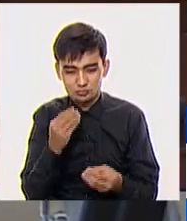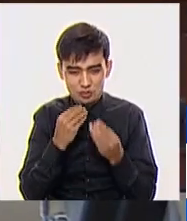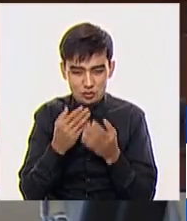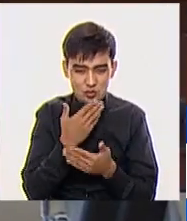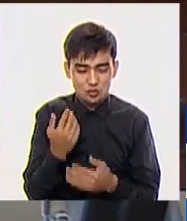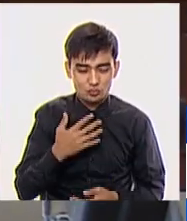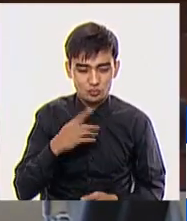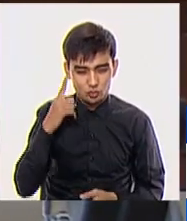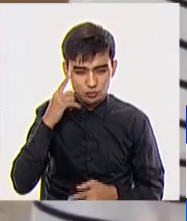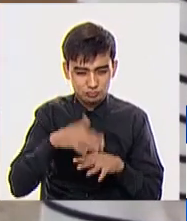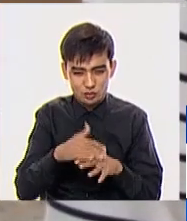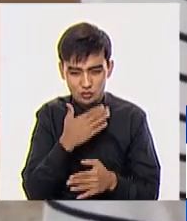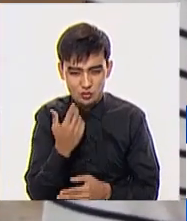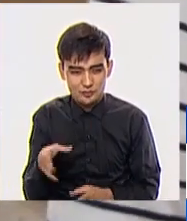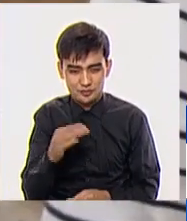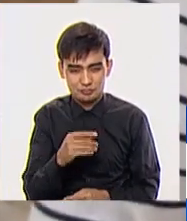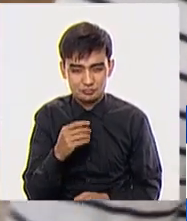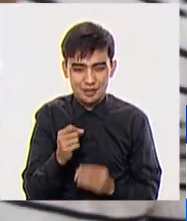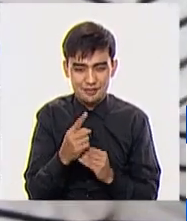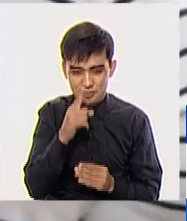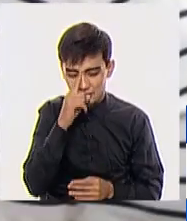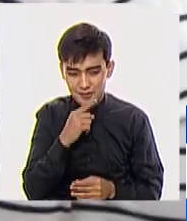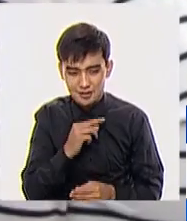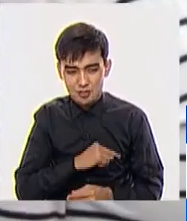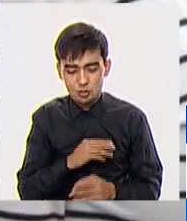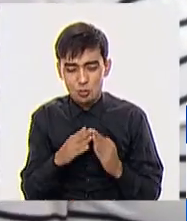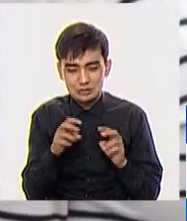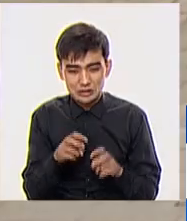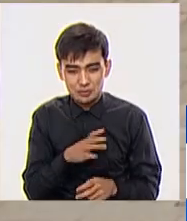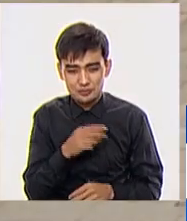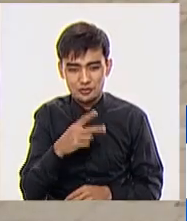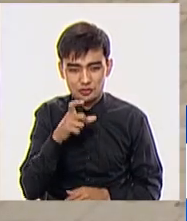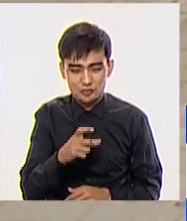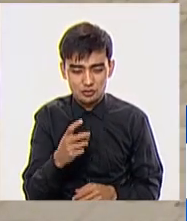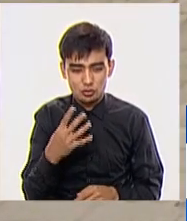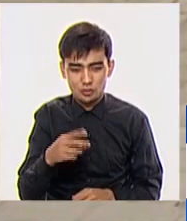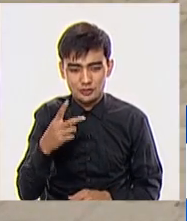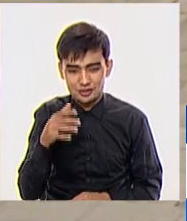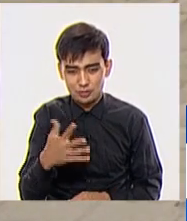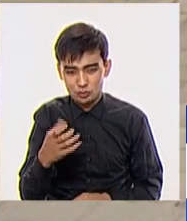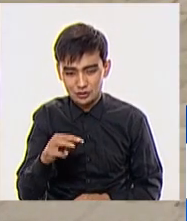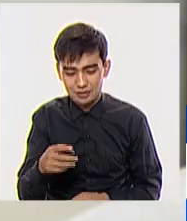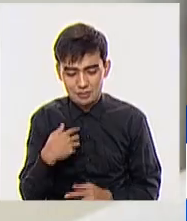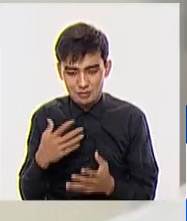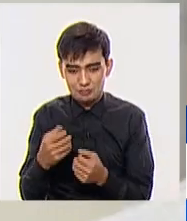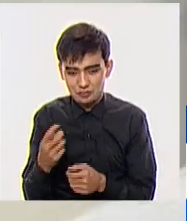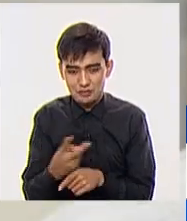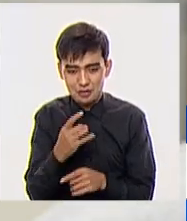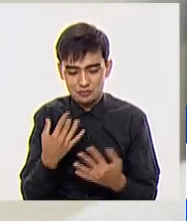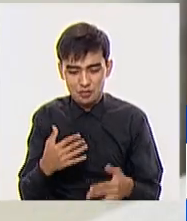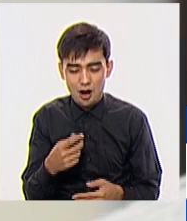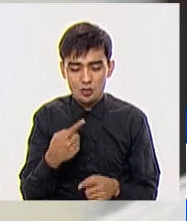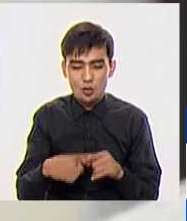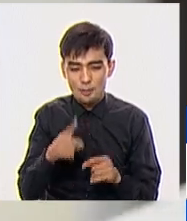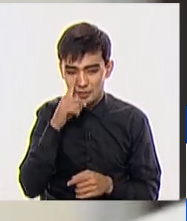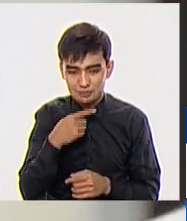деп ренжулі. Тіпті 11 айды үйде отырғанда 20 адамның тек кейбірі ғана 2 рет 42500 теңге алған. Қалған айда қарыз алып,